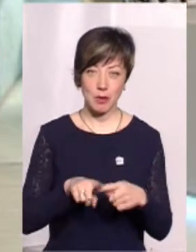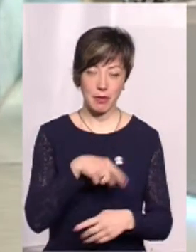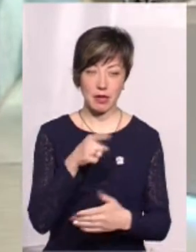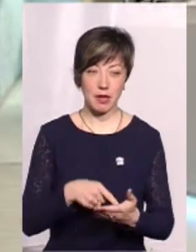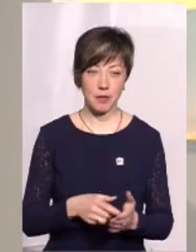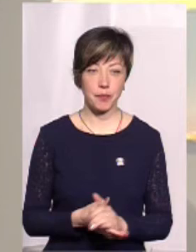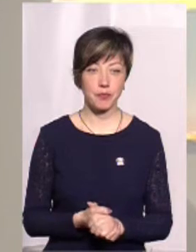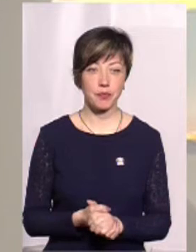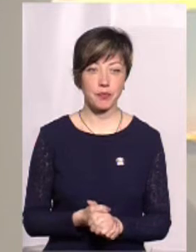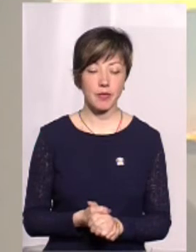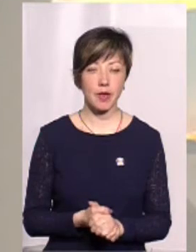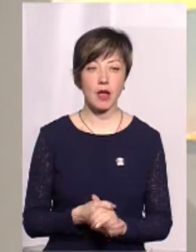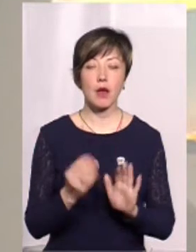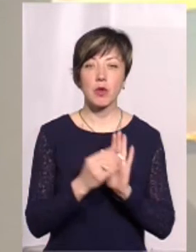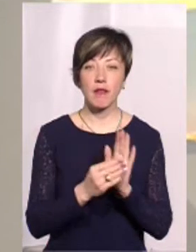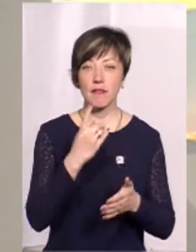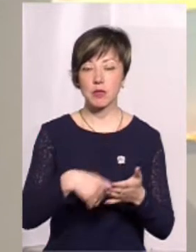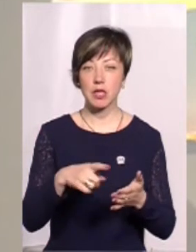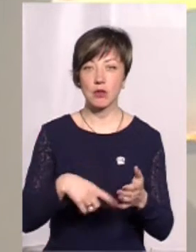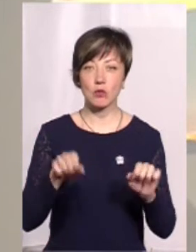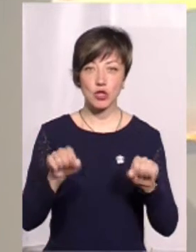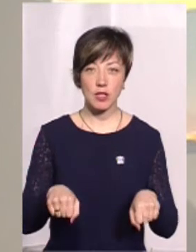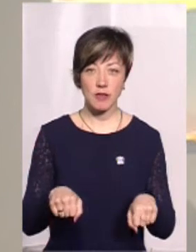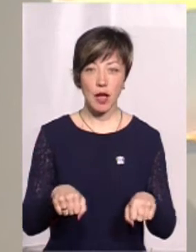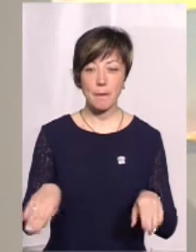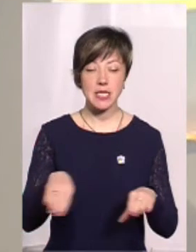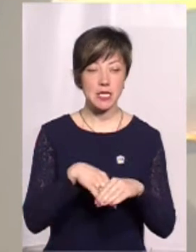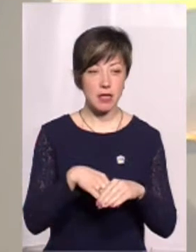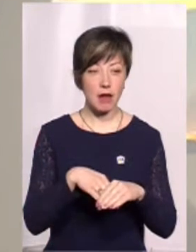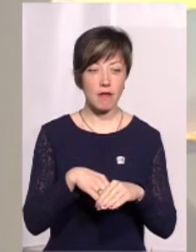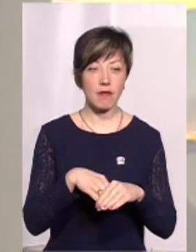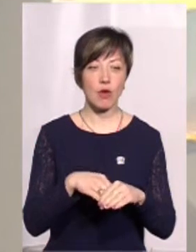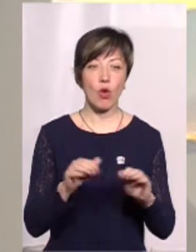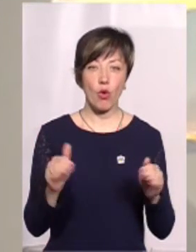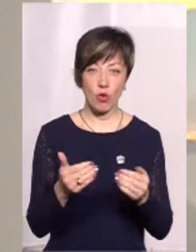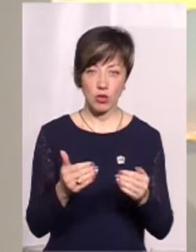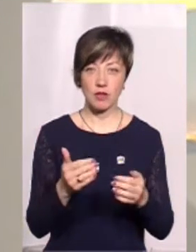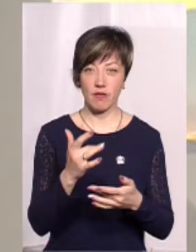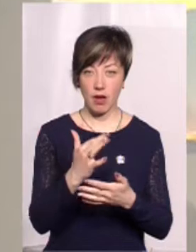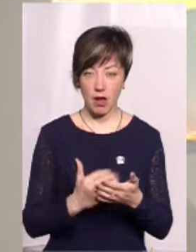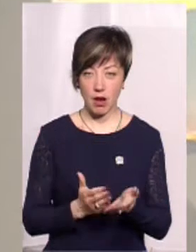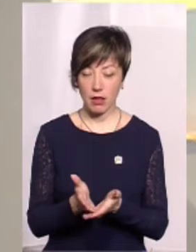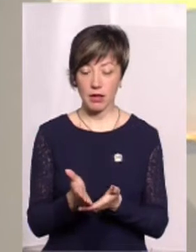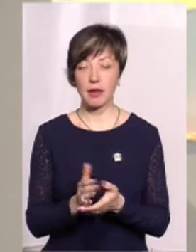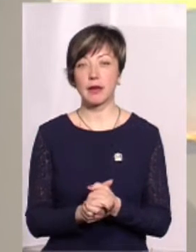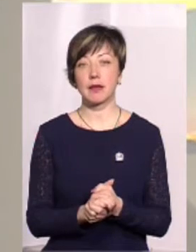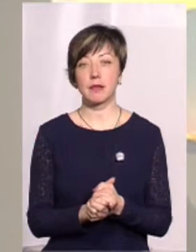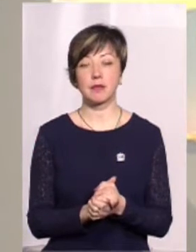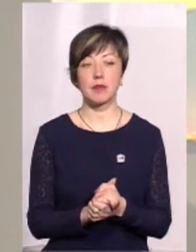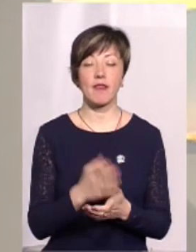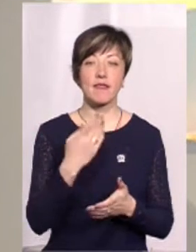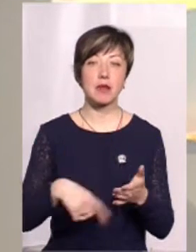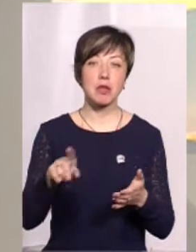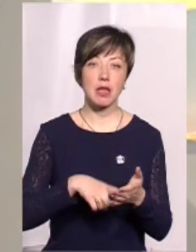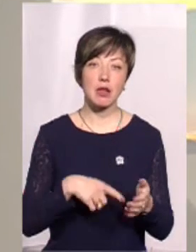так? Тож прописано, відмінити можливість виходу під заставу, це той скорочений варіант, який готували ви, Олеже. Так,